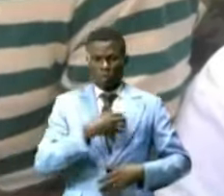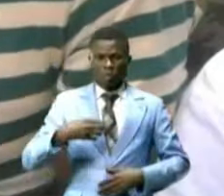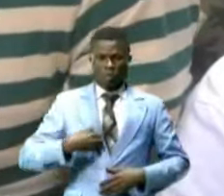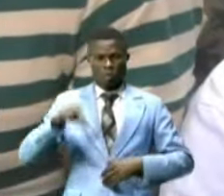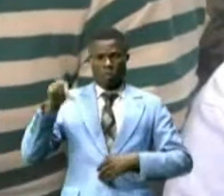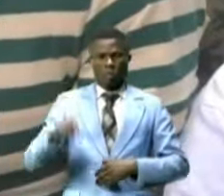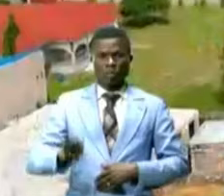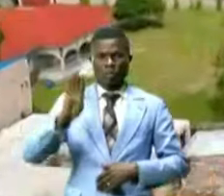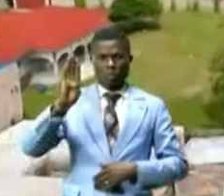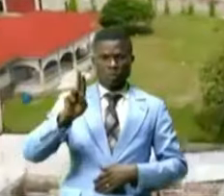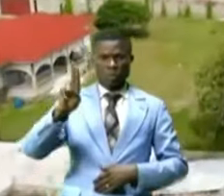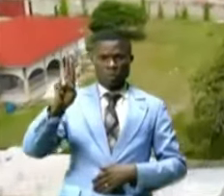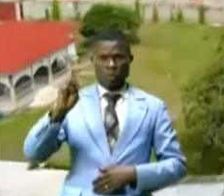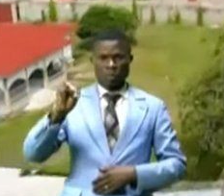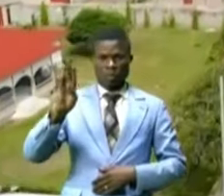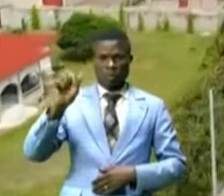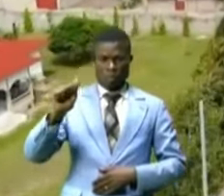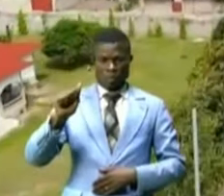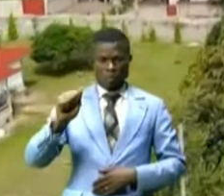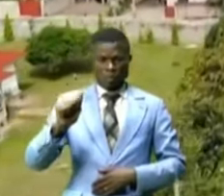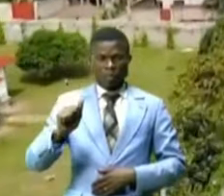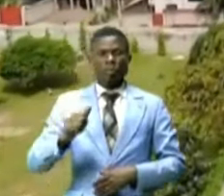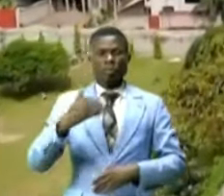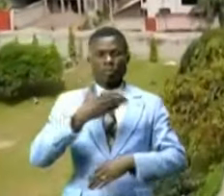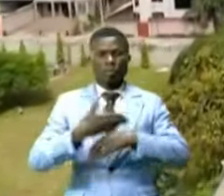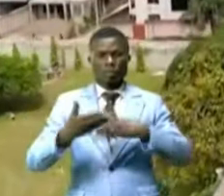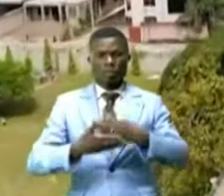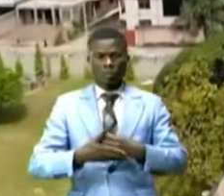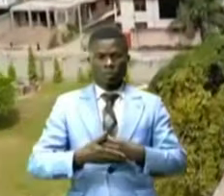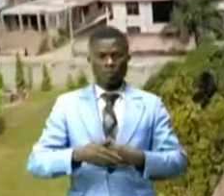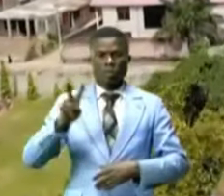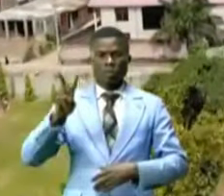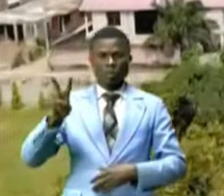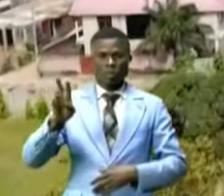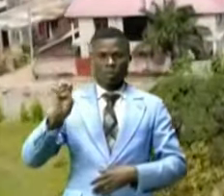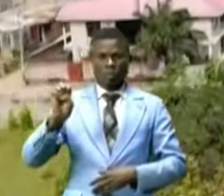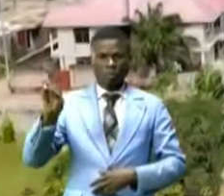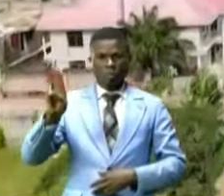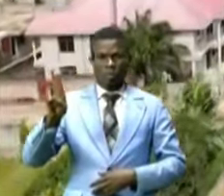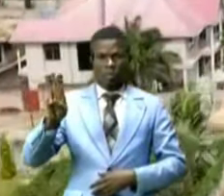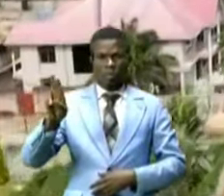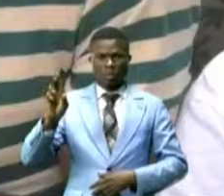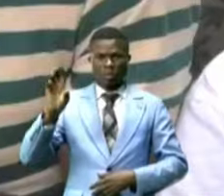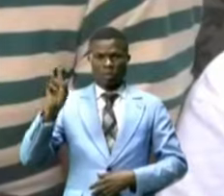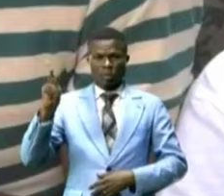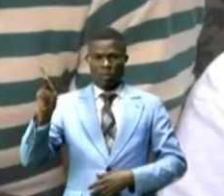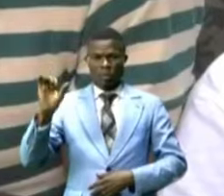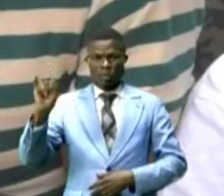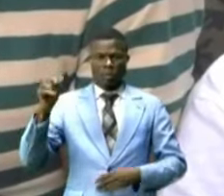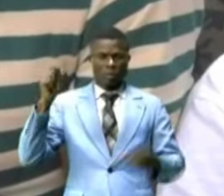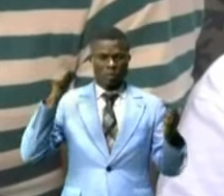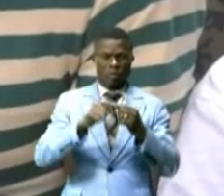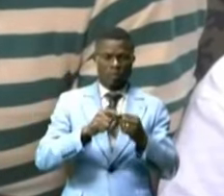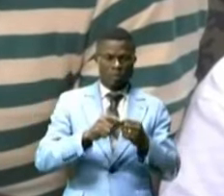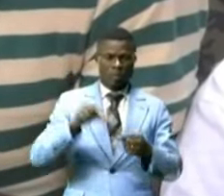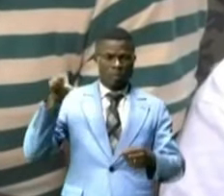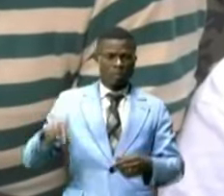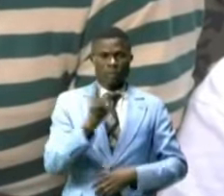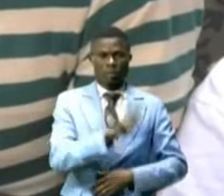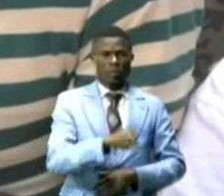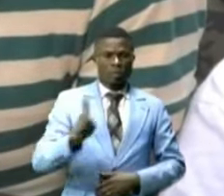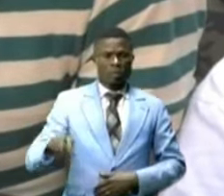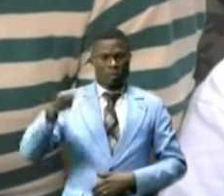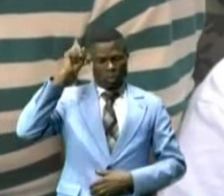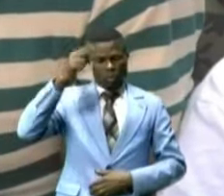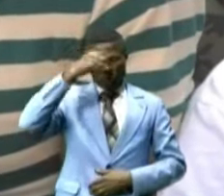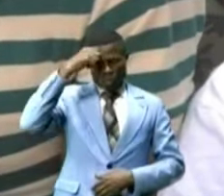pays n'ont pas d'amour, le biso, ou les bandits n'ont pas d'avertis. Si, et qu'il y a une bouteille à pompage, il faut que je me pour ma